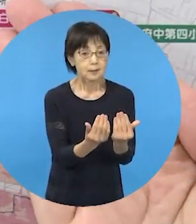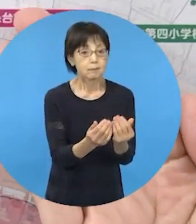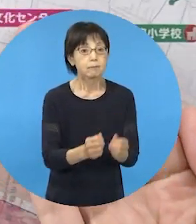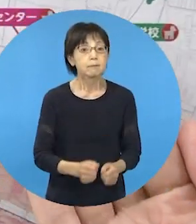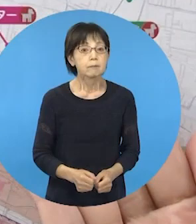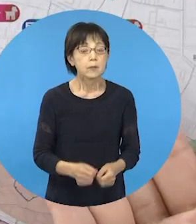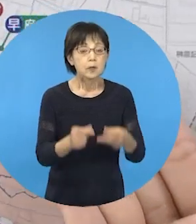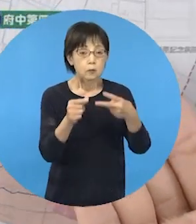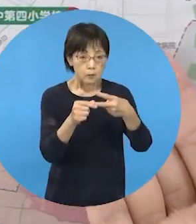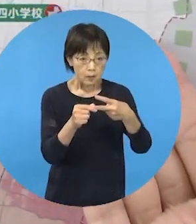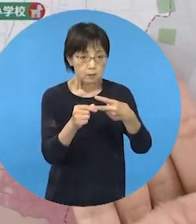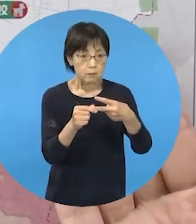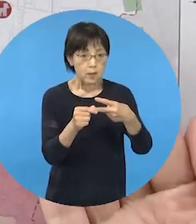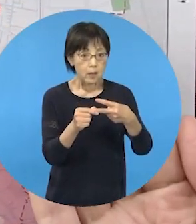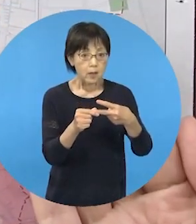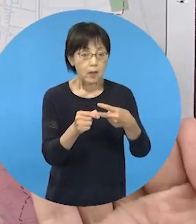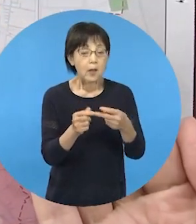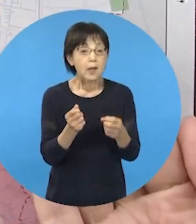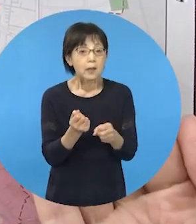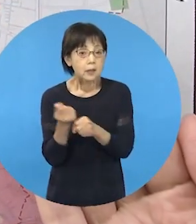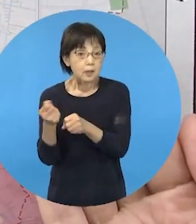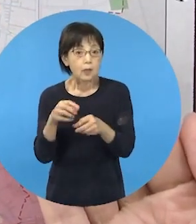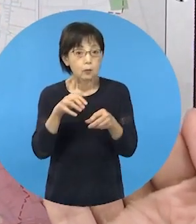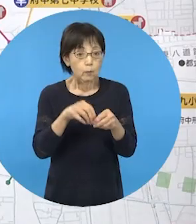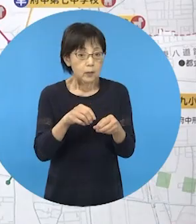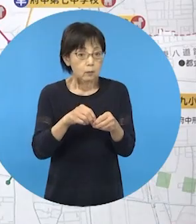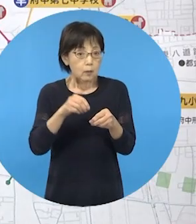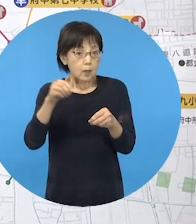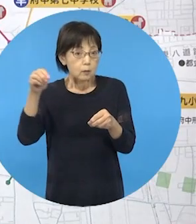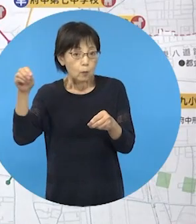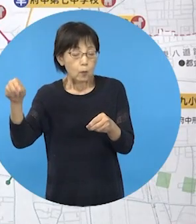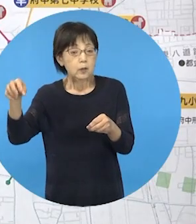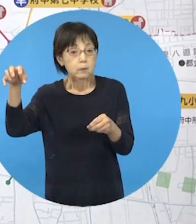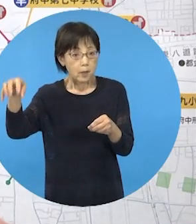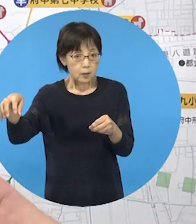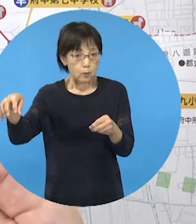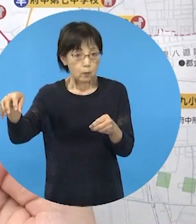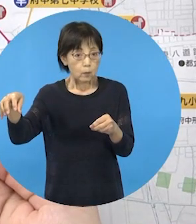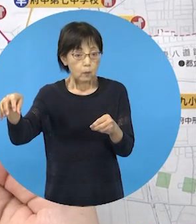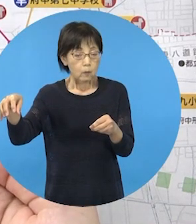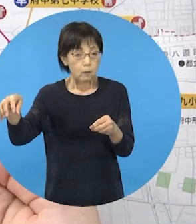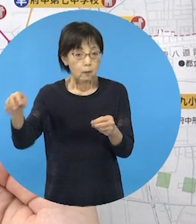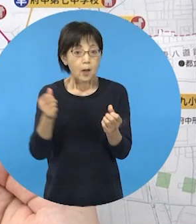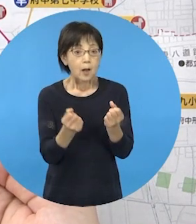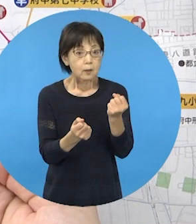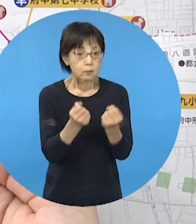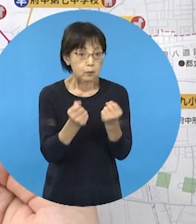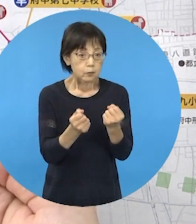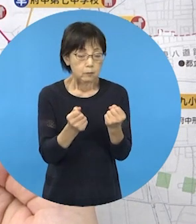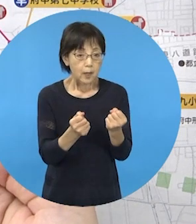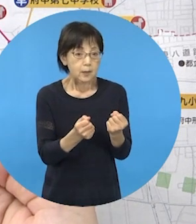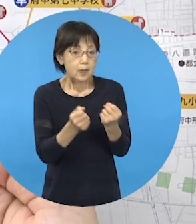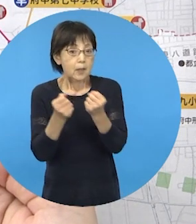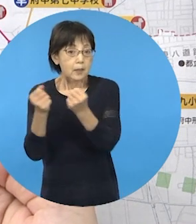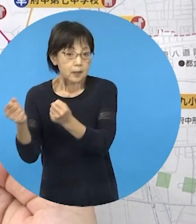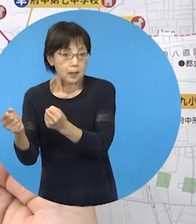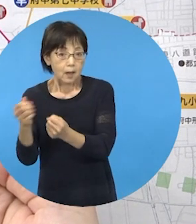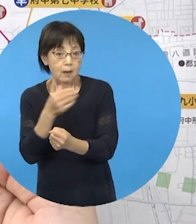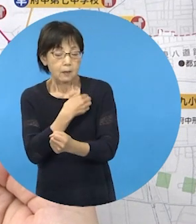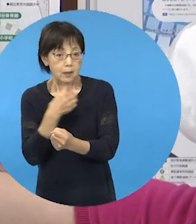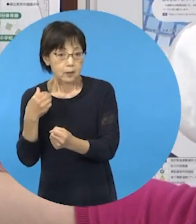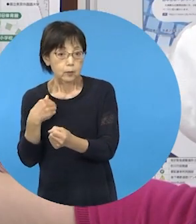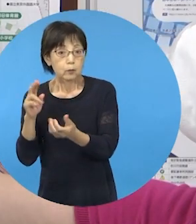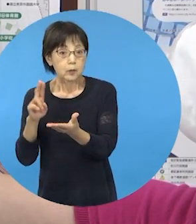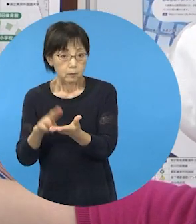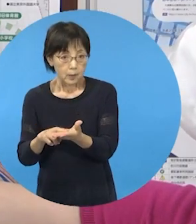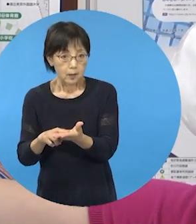二つ目に避難の距離が長くなる遠方の避難所については車での避難ができるよう